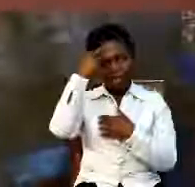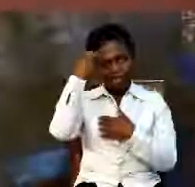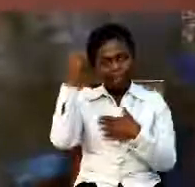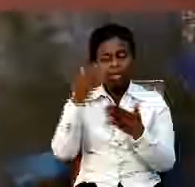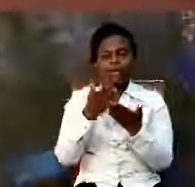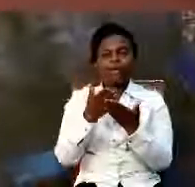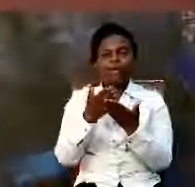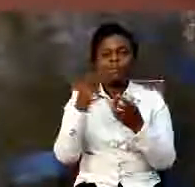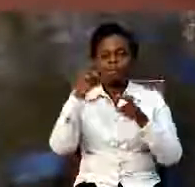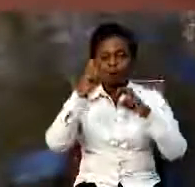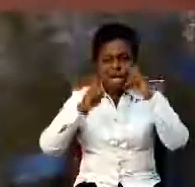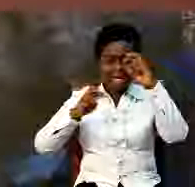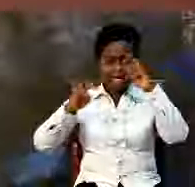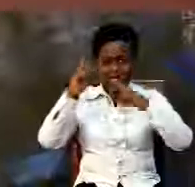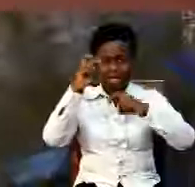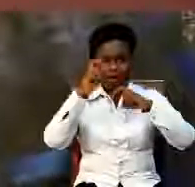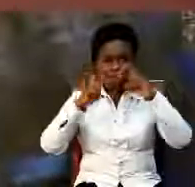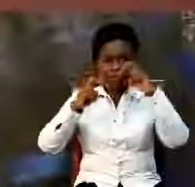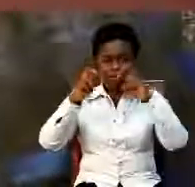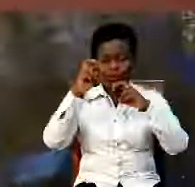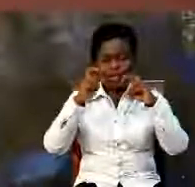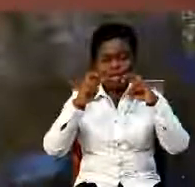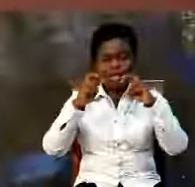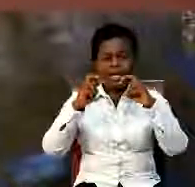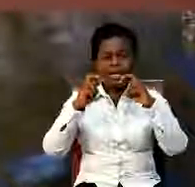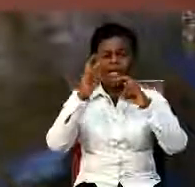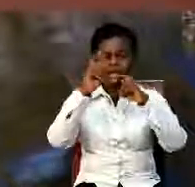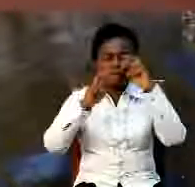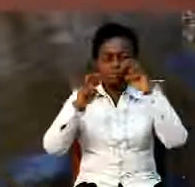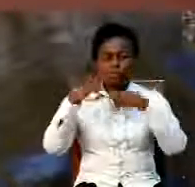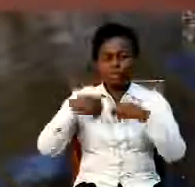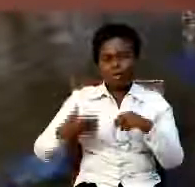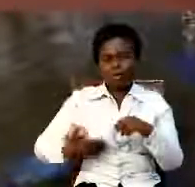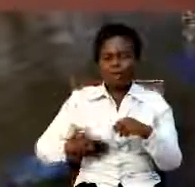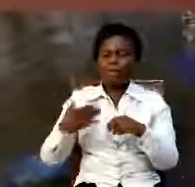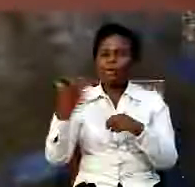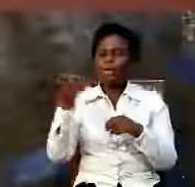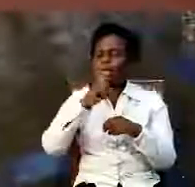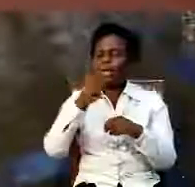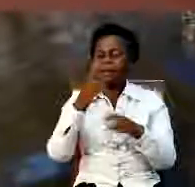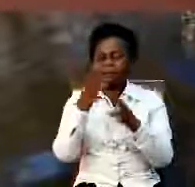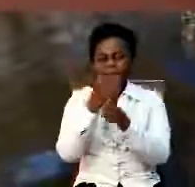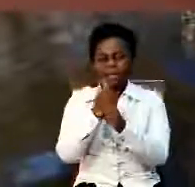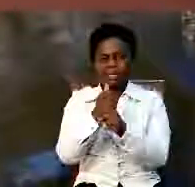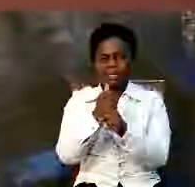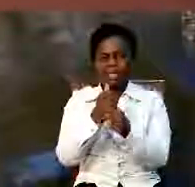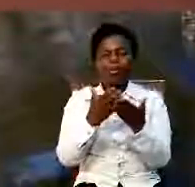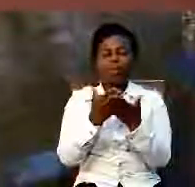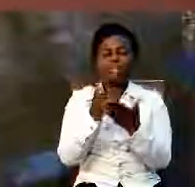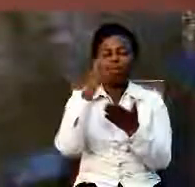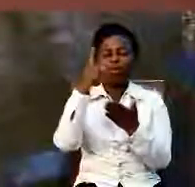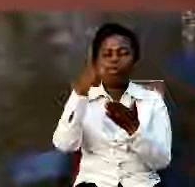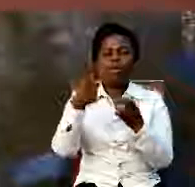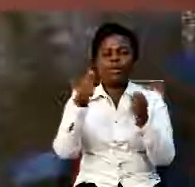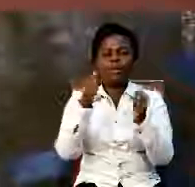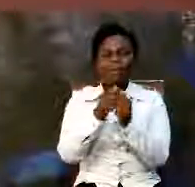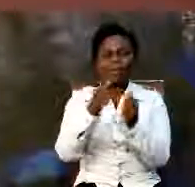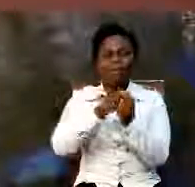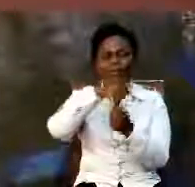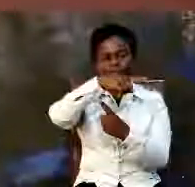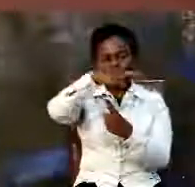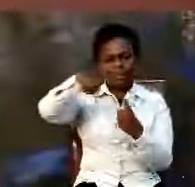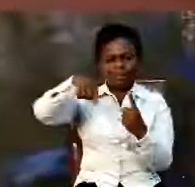ile frequency ya moyo wake na moyo wako haipati, kwa sababu kuna vitu vimekuzunguka